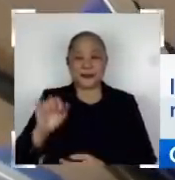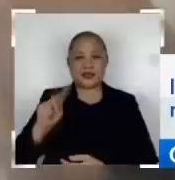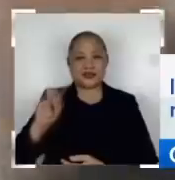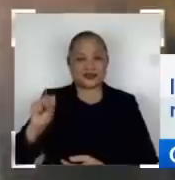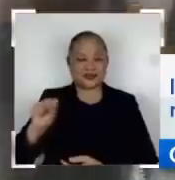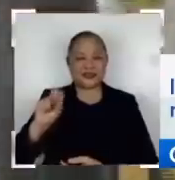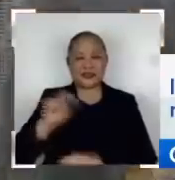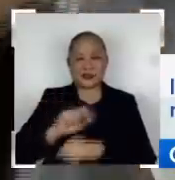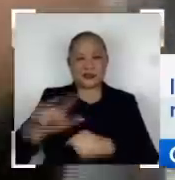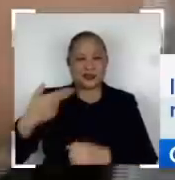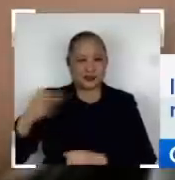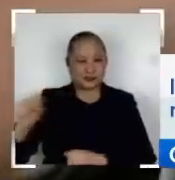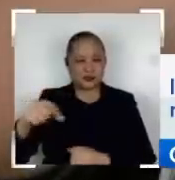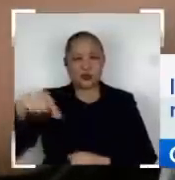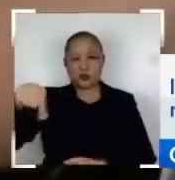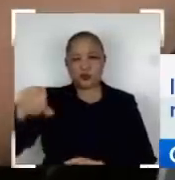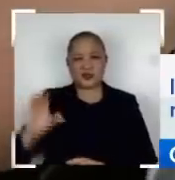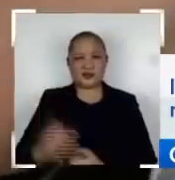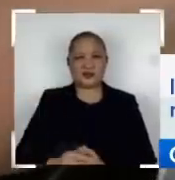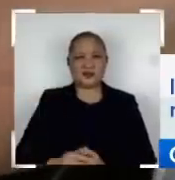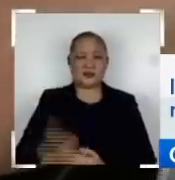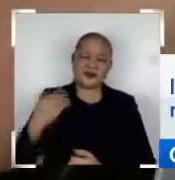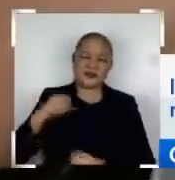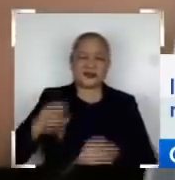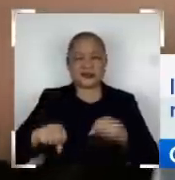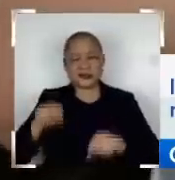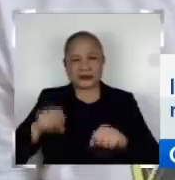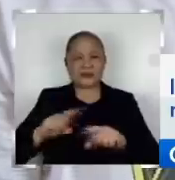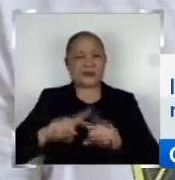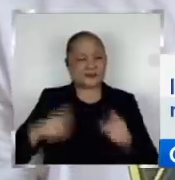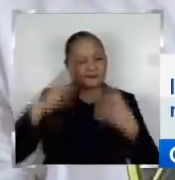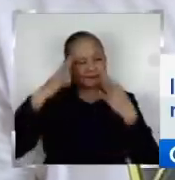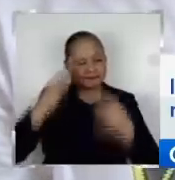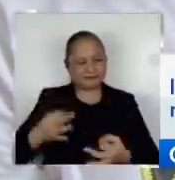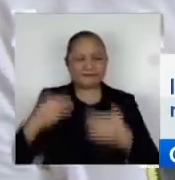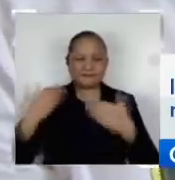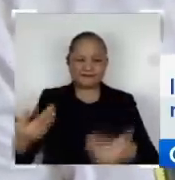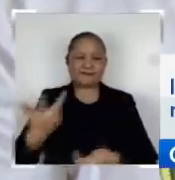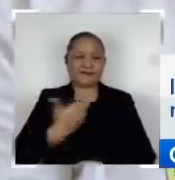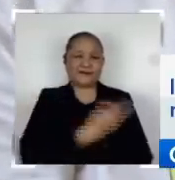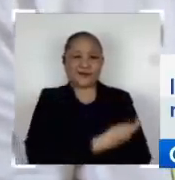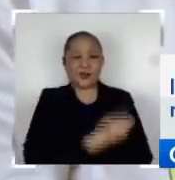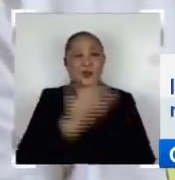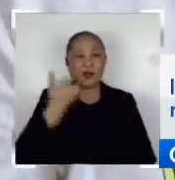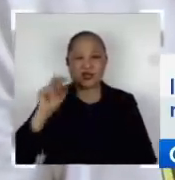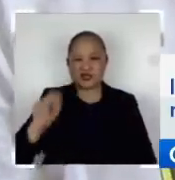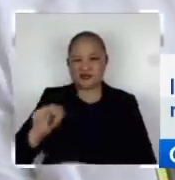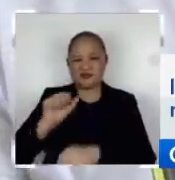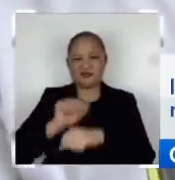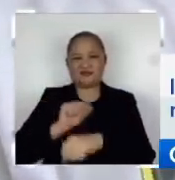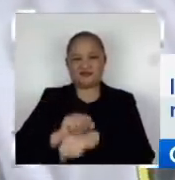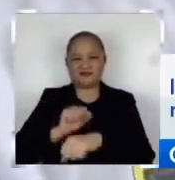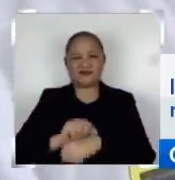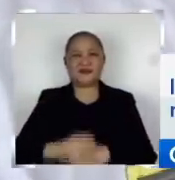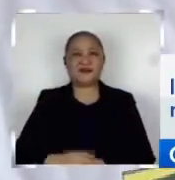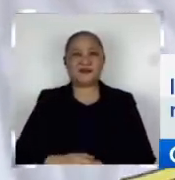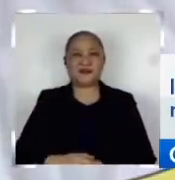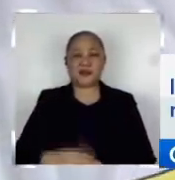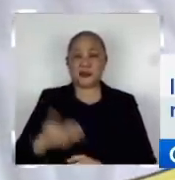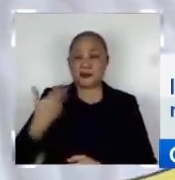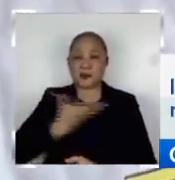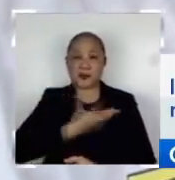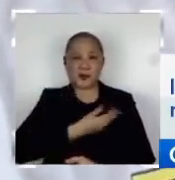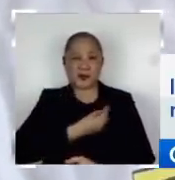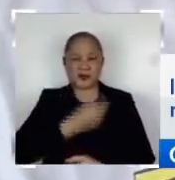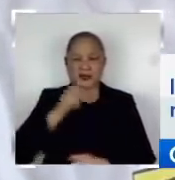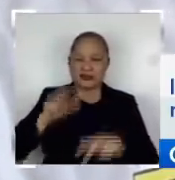City. Nag-aalangan nung una pero nagdesisyon na rin siyang magpatrok dahil kailangan na sa trabaho. Pero ang dating kaba at pag-aalangan